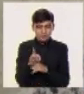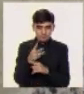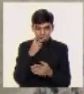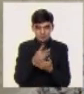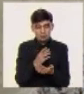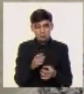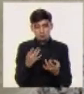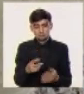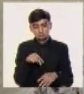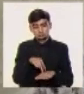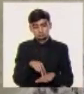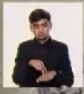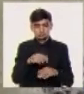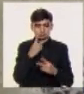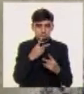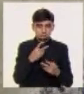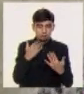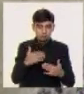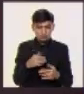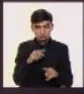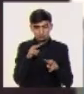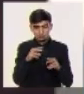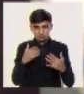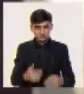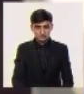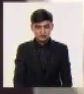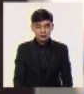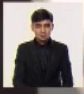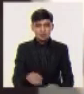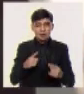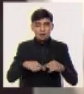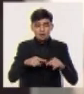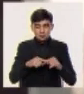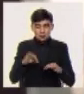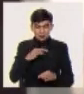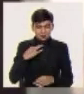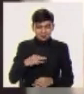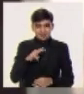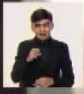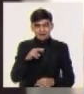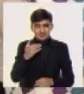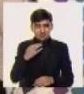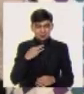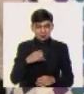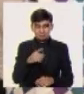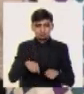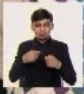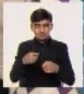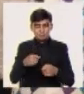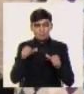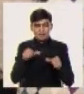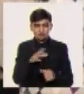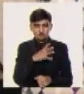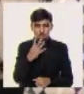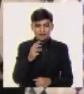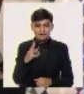не сделали, просто стояли в коридоре и за этим всем наблюдали. В общей сложности, по словам сына Татьяны Костыговой, она передала правоохранителю